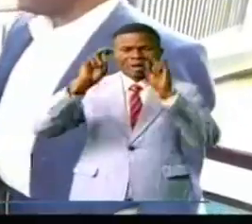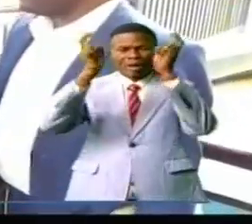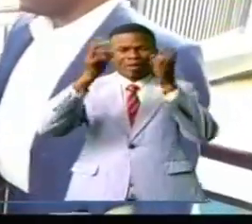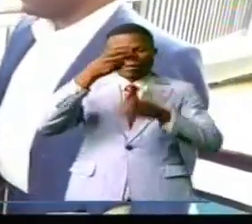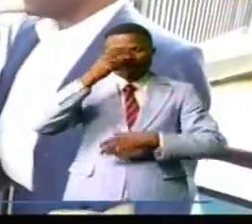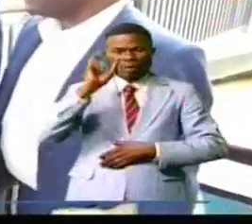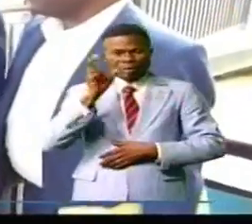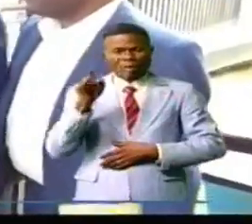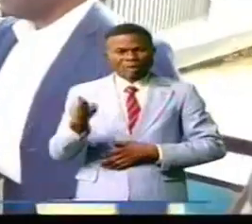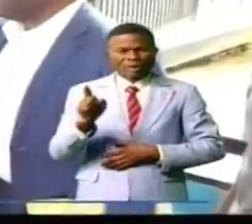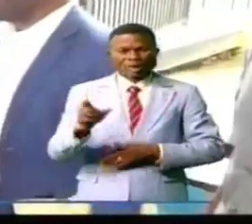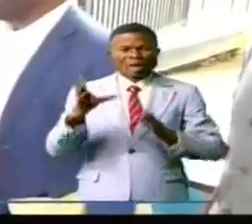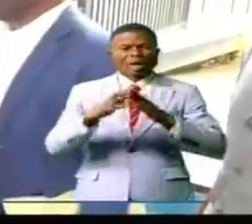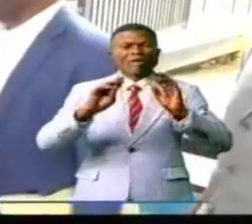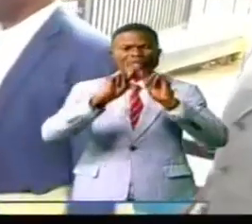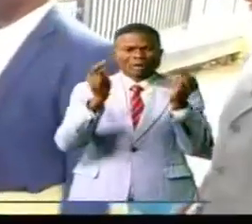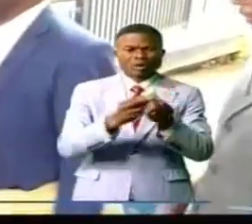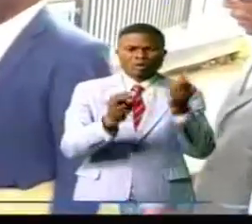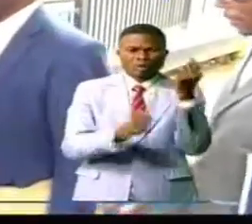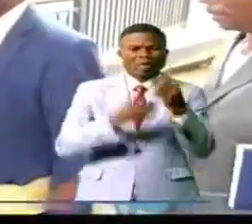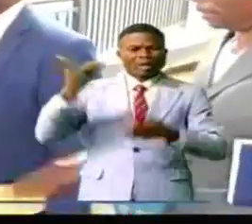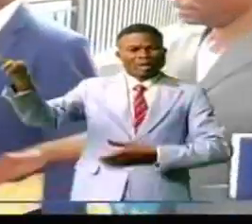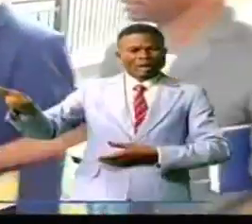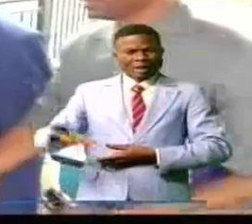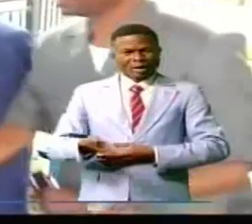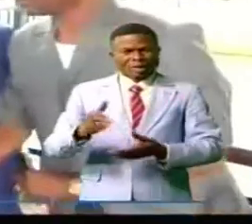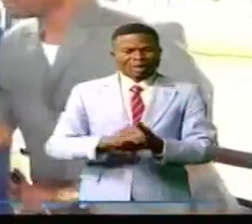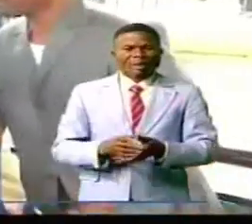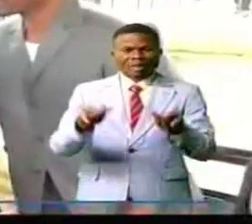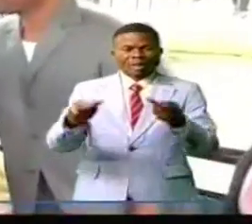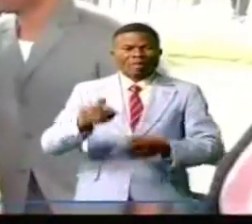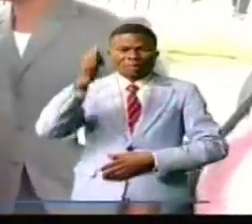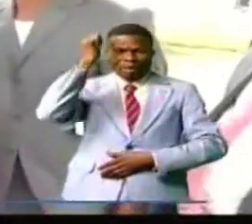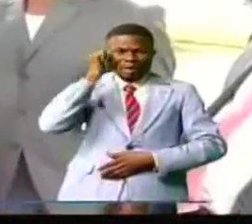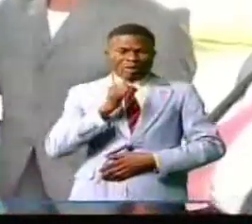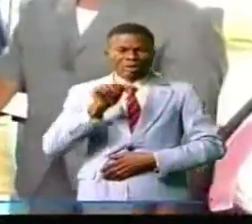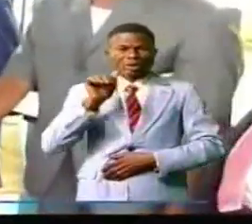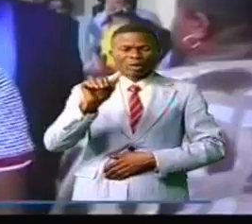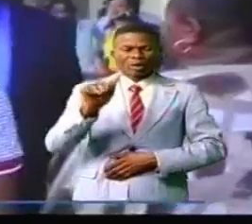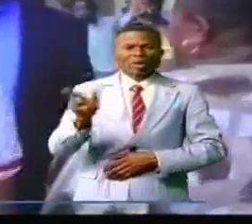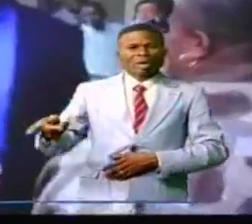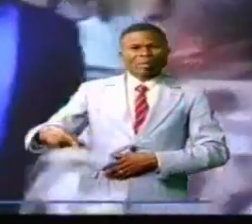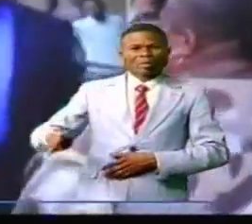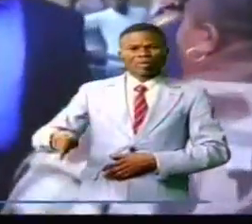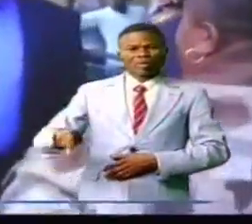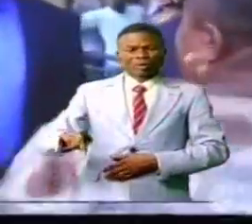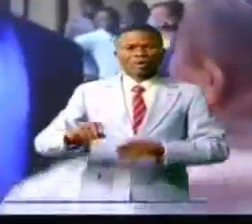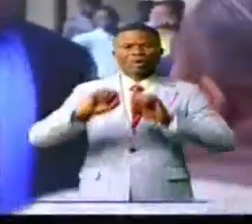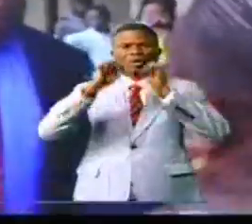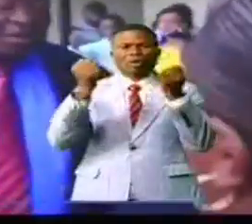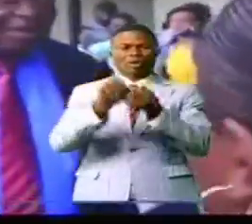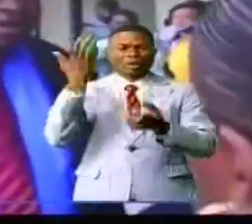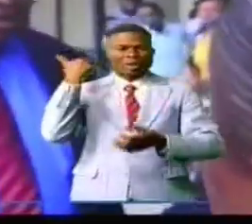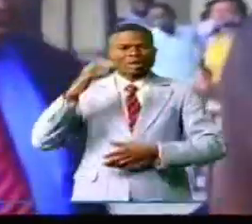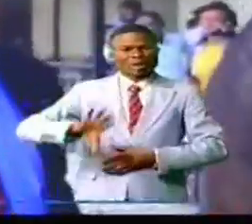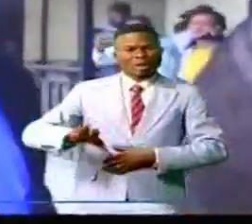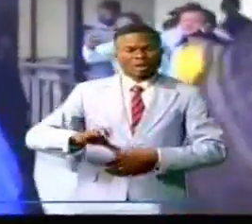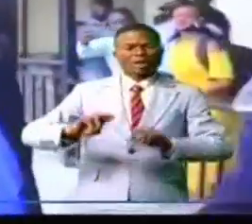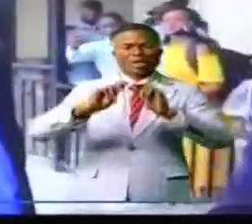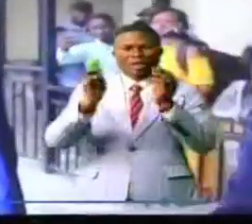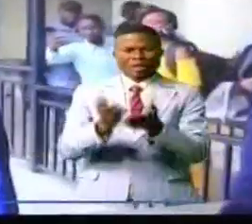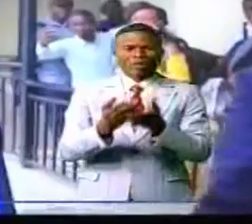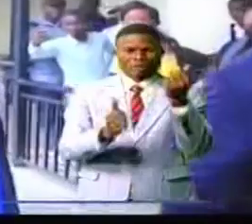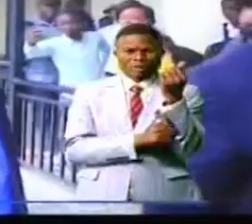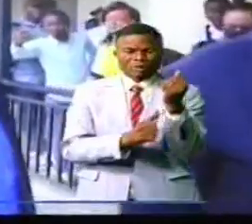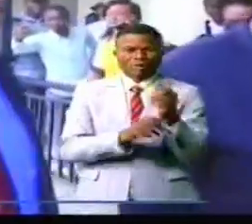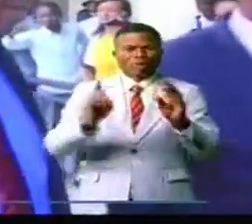Devi Mukuna et sa suite a été accueillie au port Ioussi par le directeur provincial de la régie des eaux et son équipe.